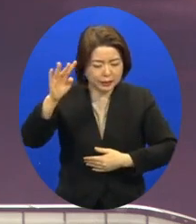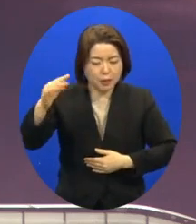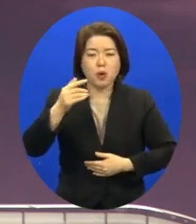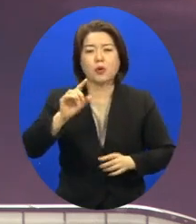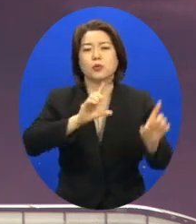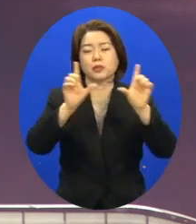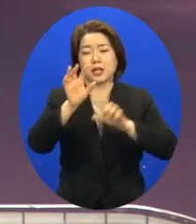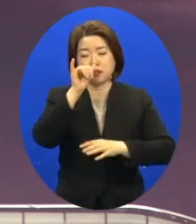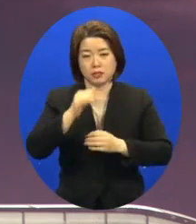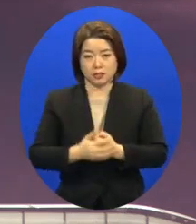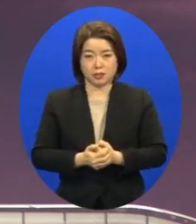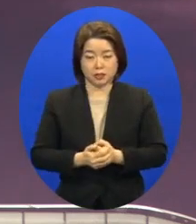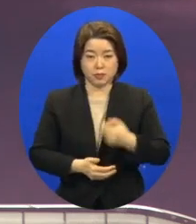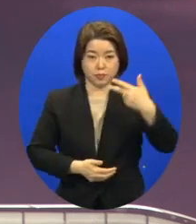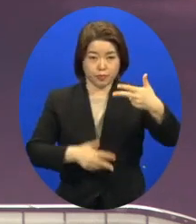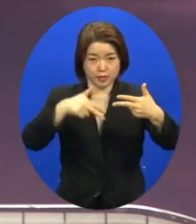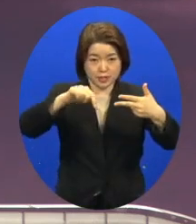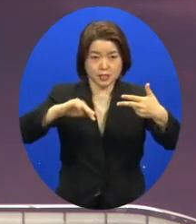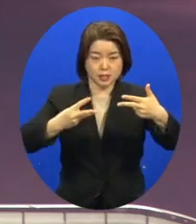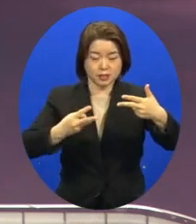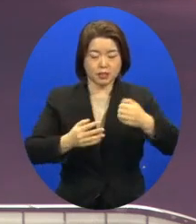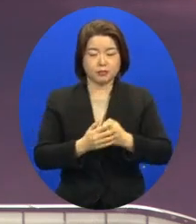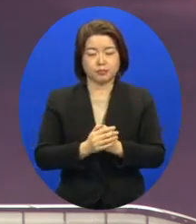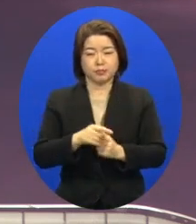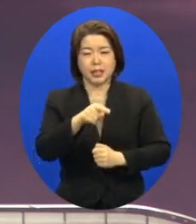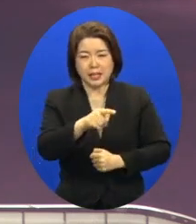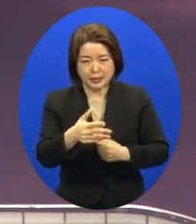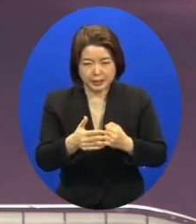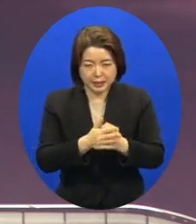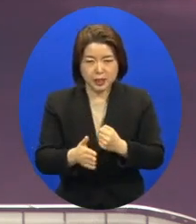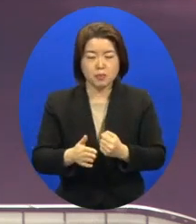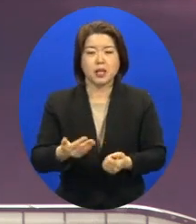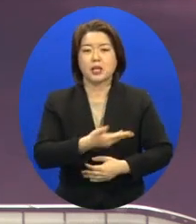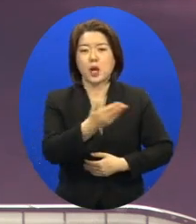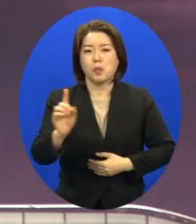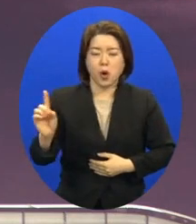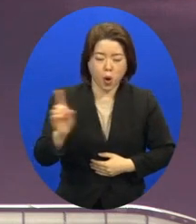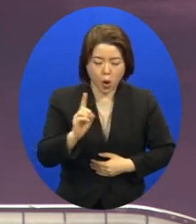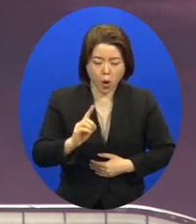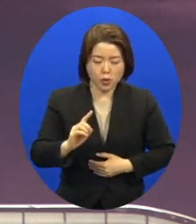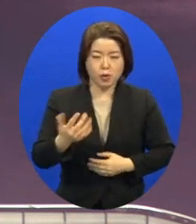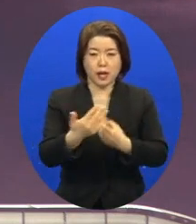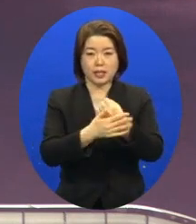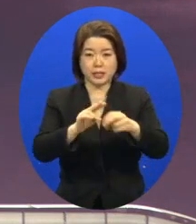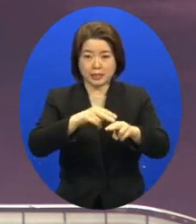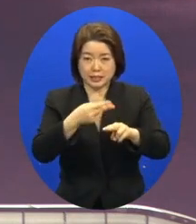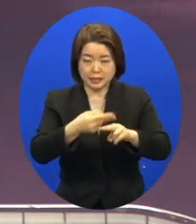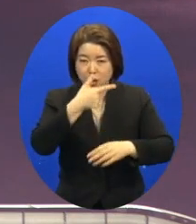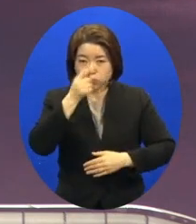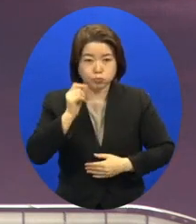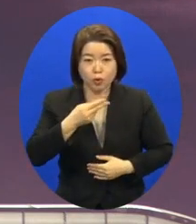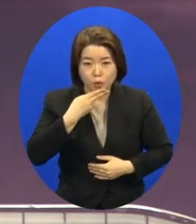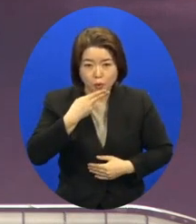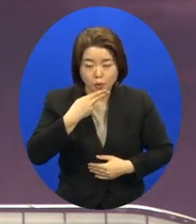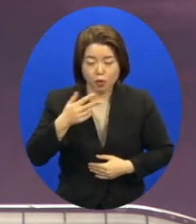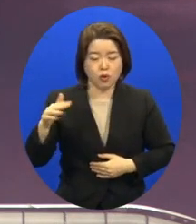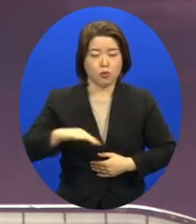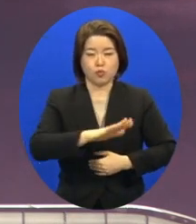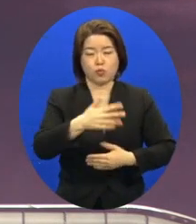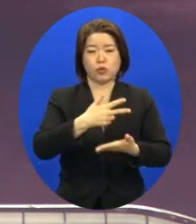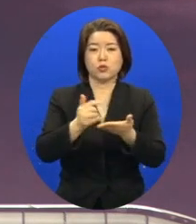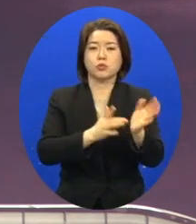살았습니다. 7절에 보면 그리하여 여러분은 어떠한 은사에도 부족한 것이 없으며 우리 주 예수